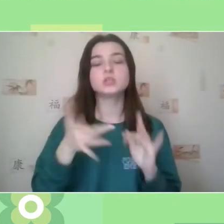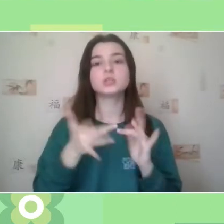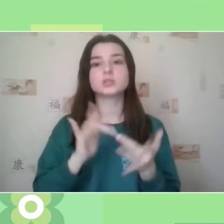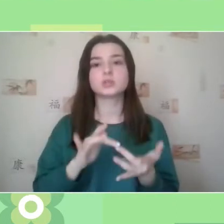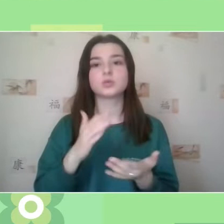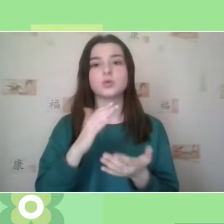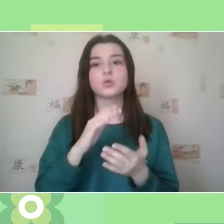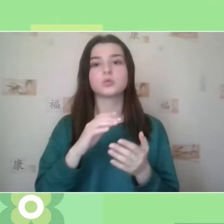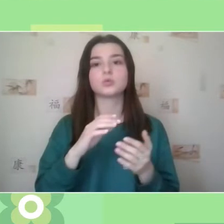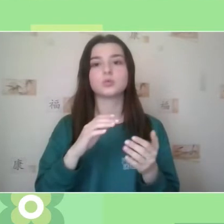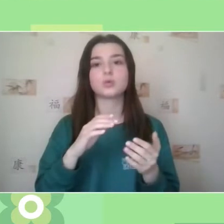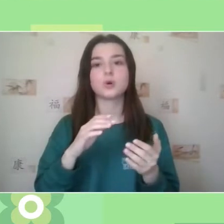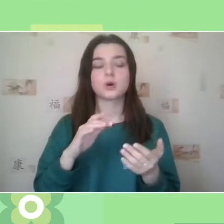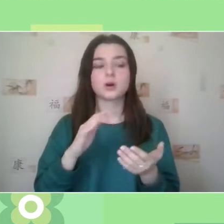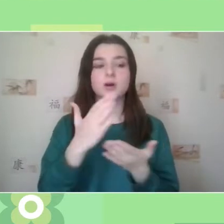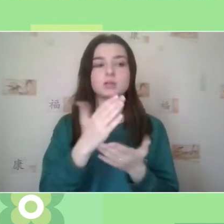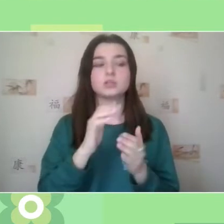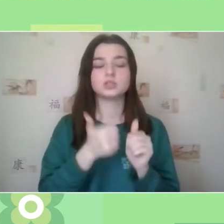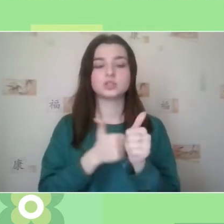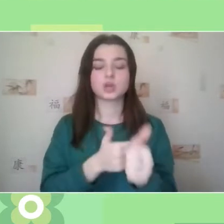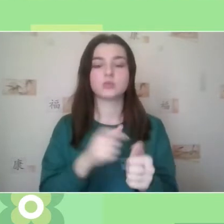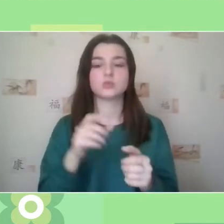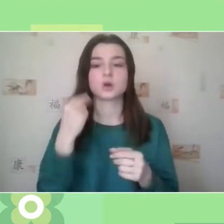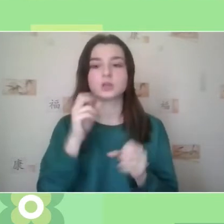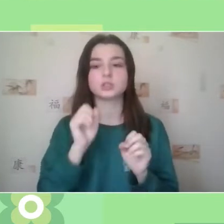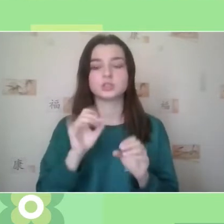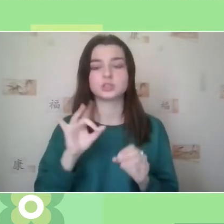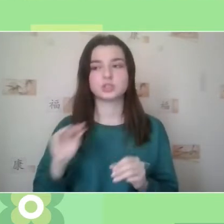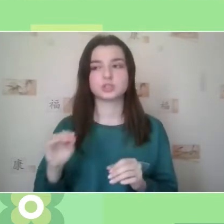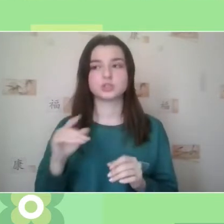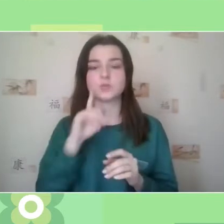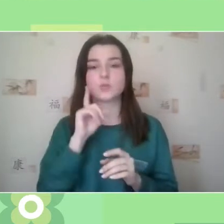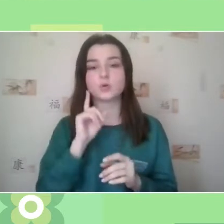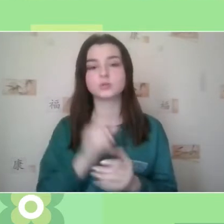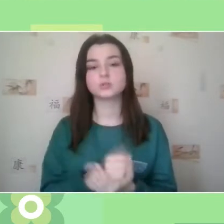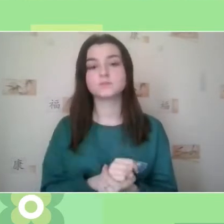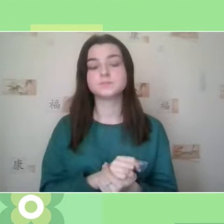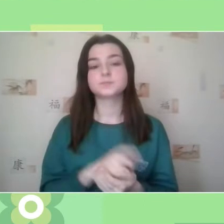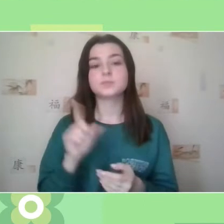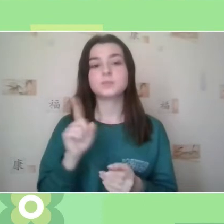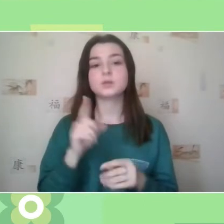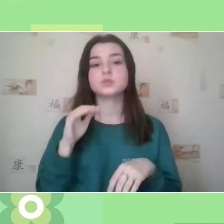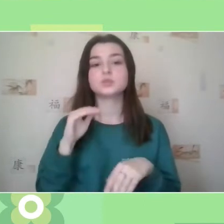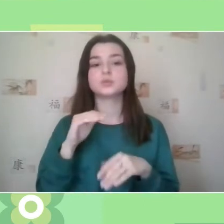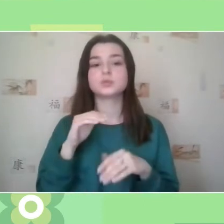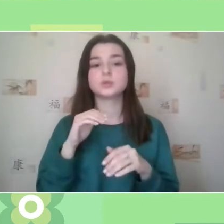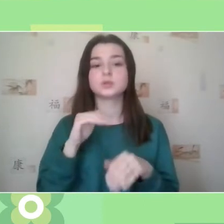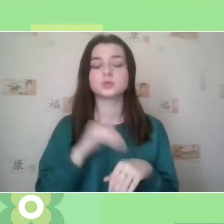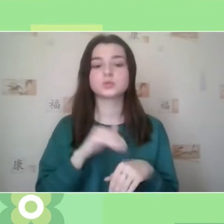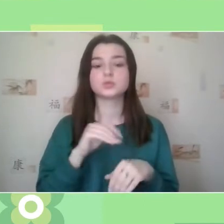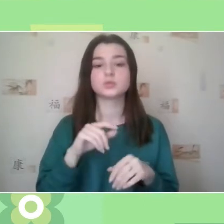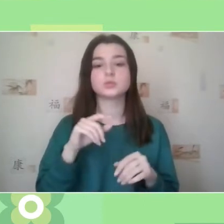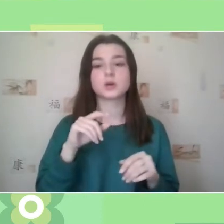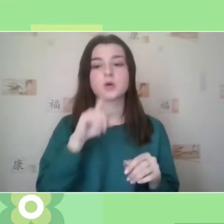там, 15-річні або 17-річні. Те, що стосується питання озеленення, воно в тому, в